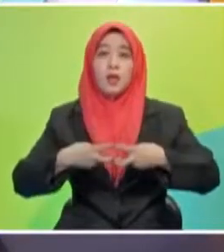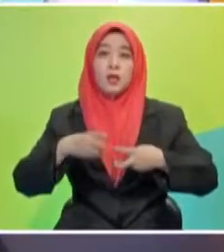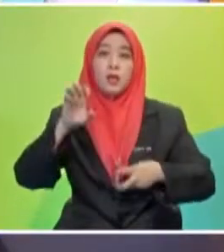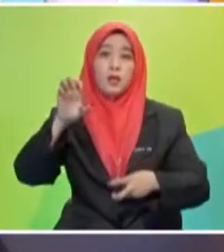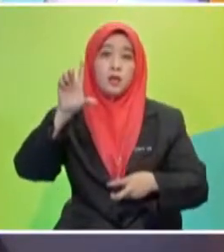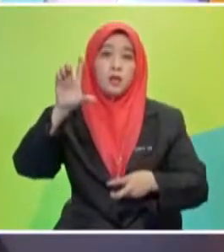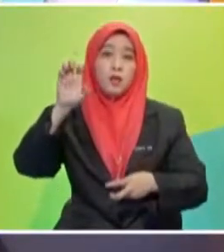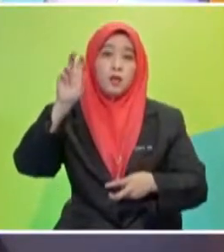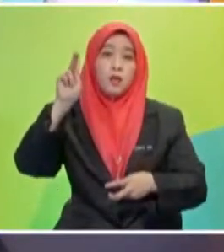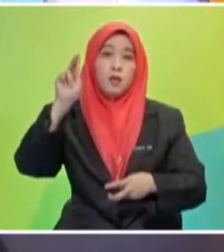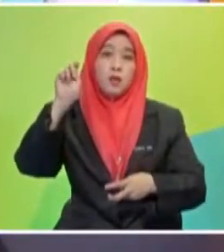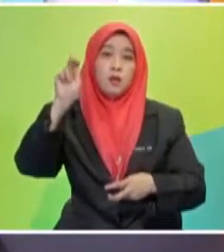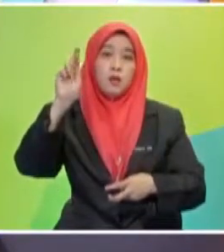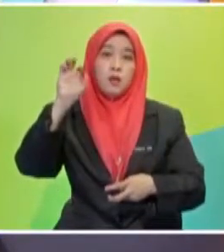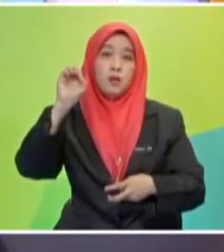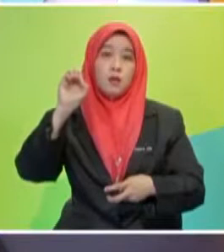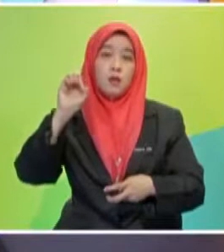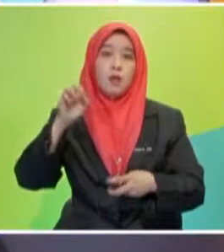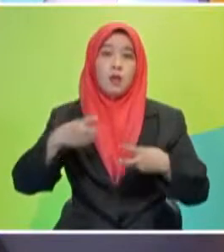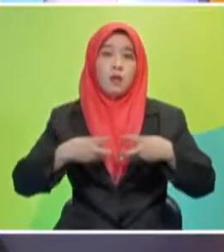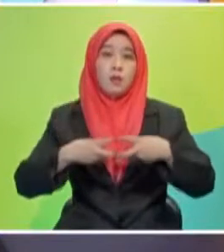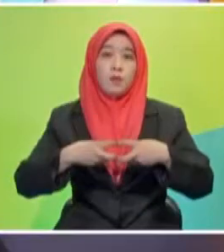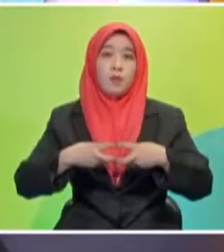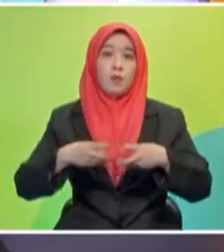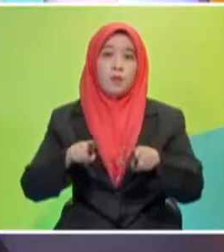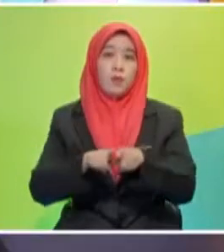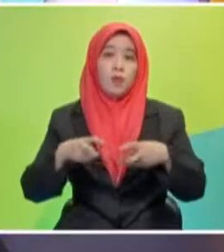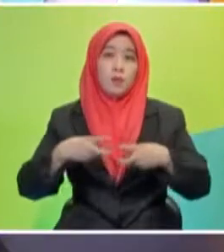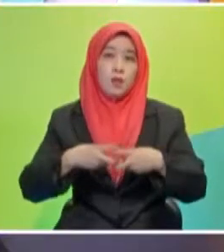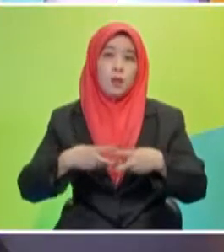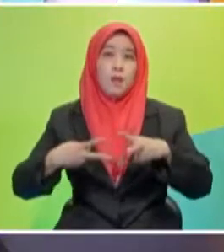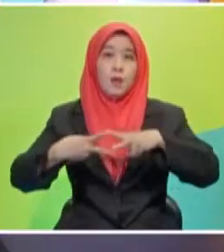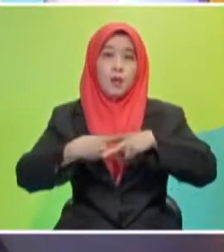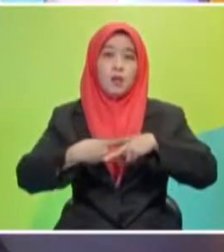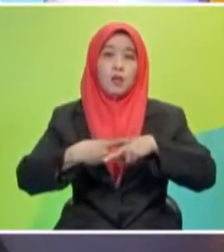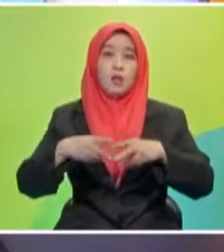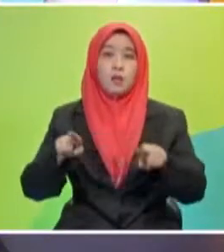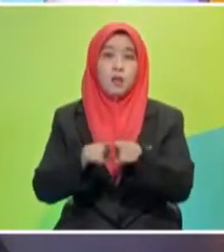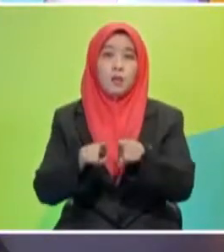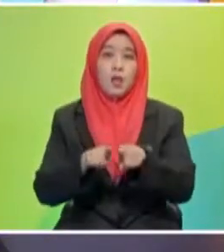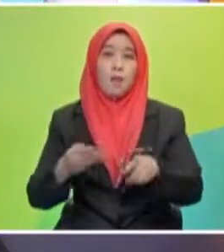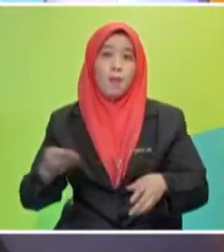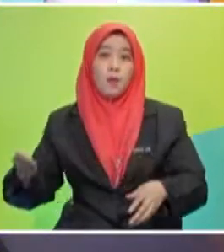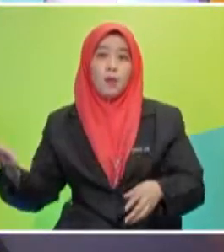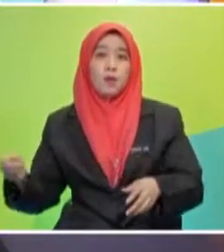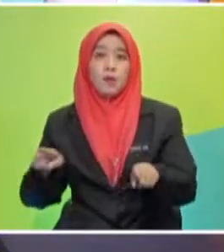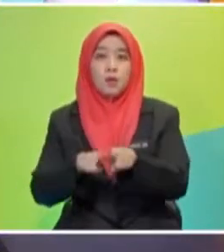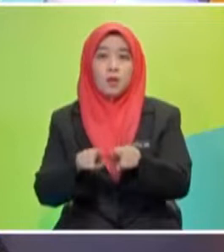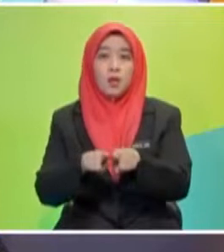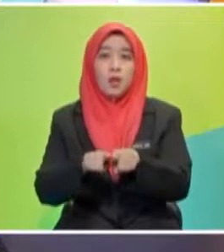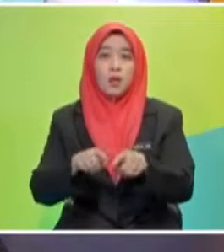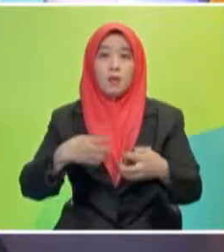elektrik Ini lagi mechanical macam barang-barang eh yang angkat di mesin bakso kVA sebagainya